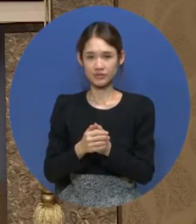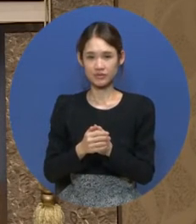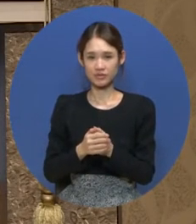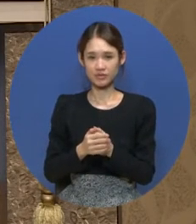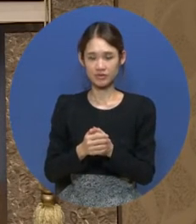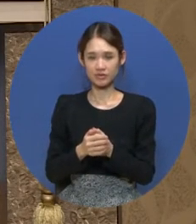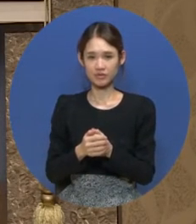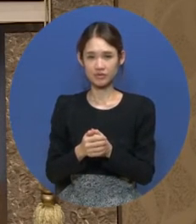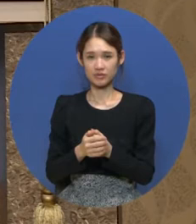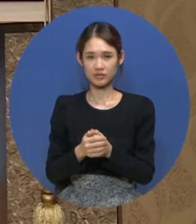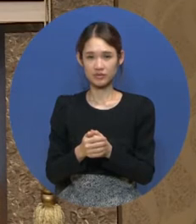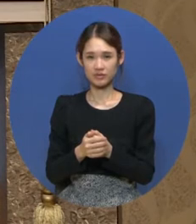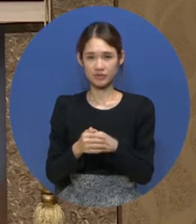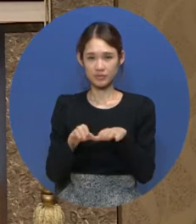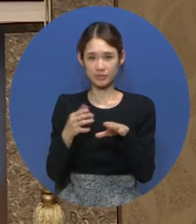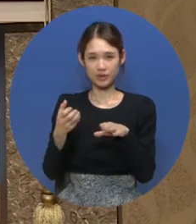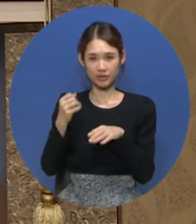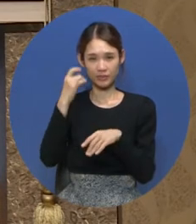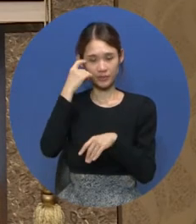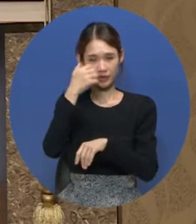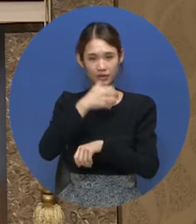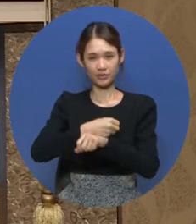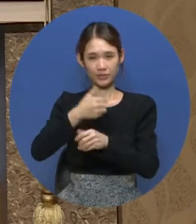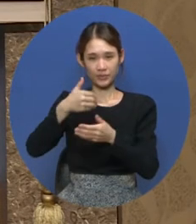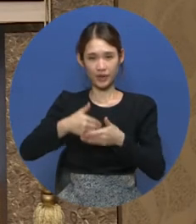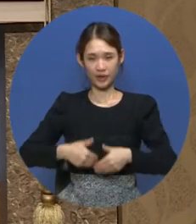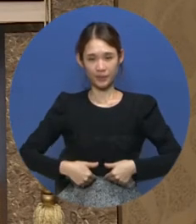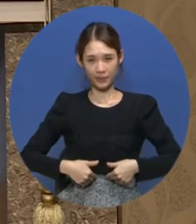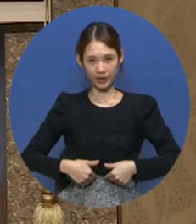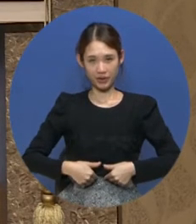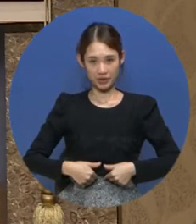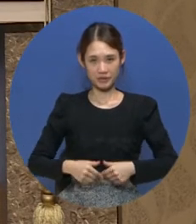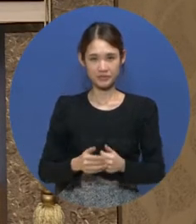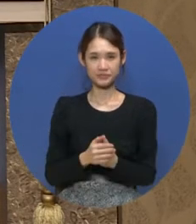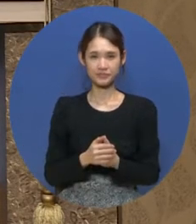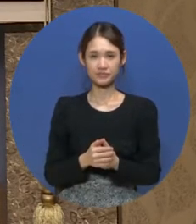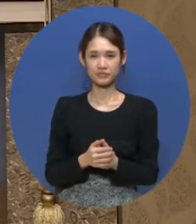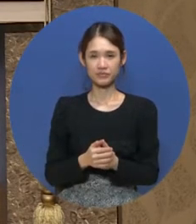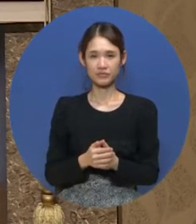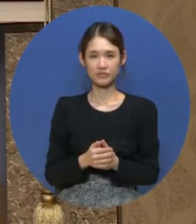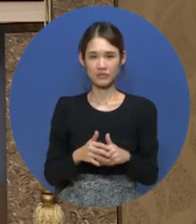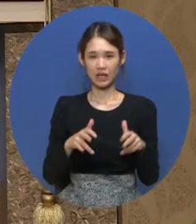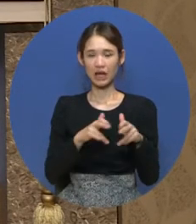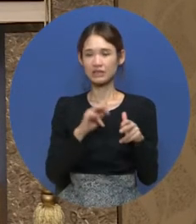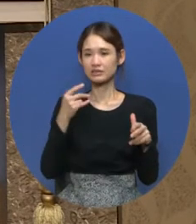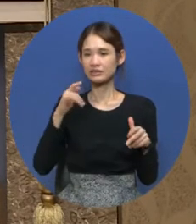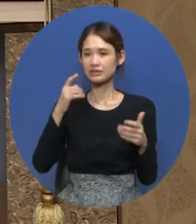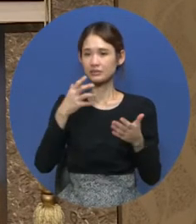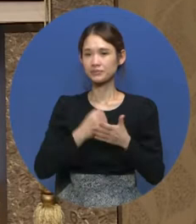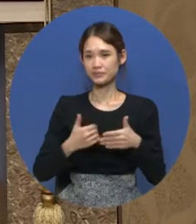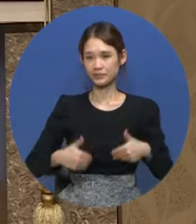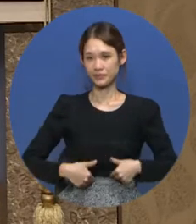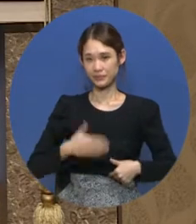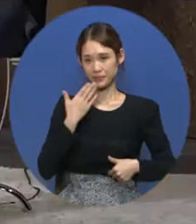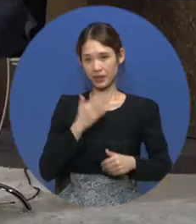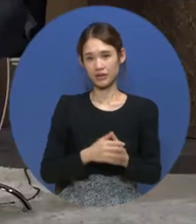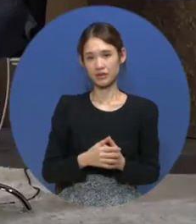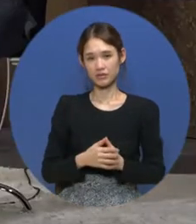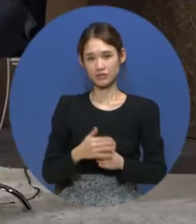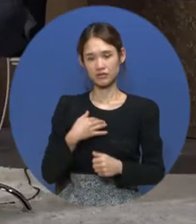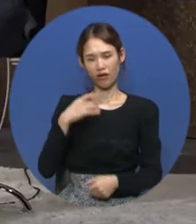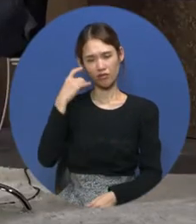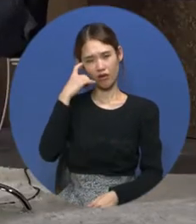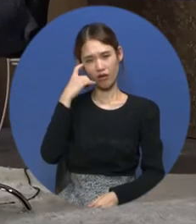받아야 하지만 이제 의료적인 그런 판정 기준을 받아야지 만찬 해장국을 받을 수가 있습니다 음 근데 또 제